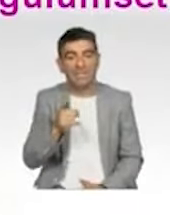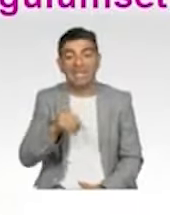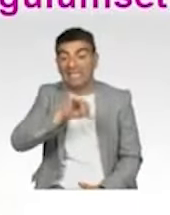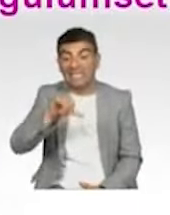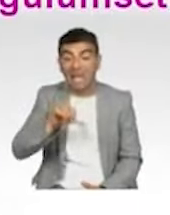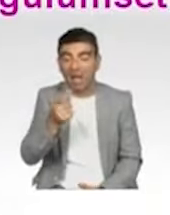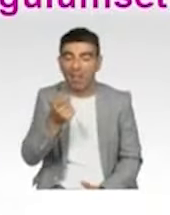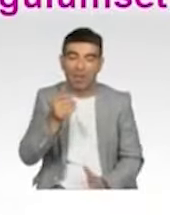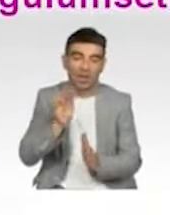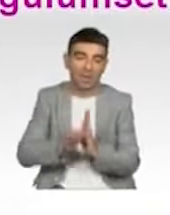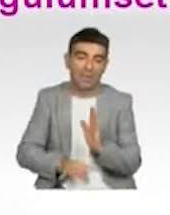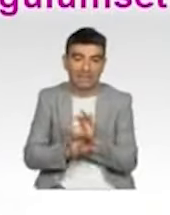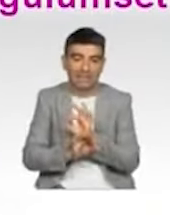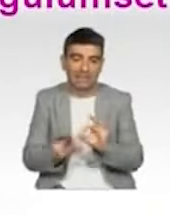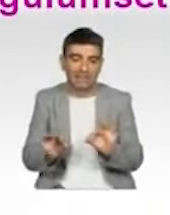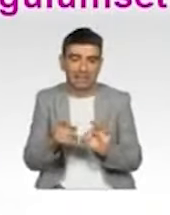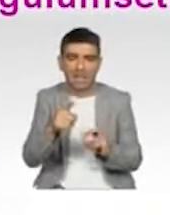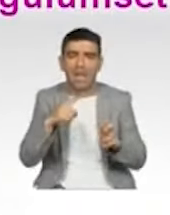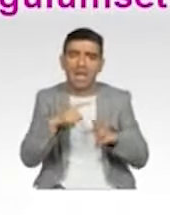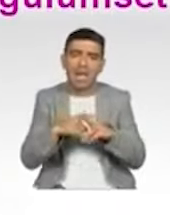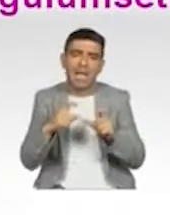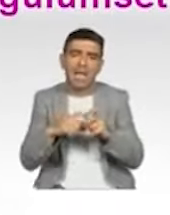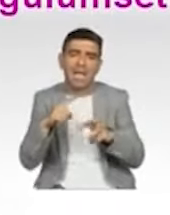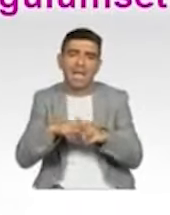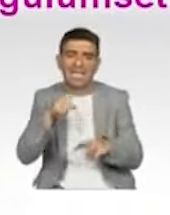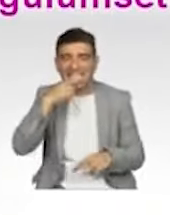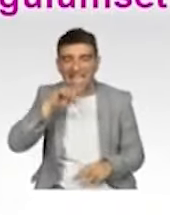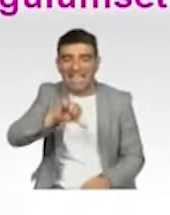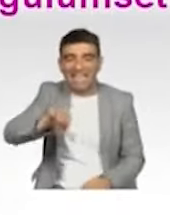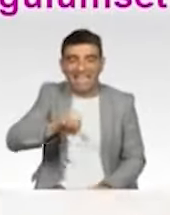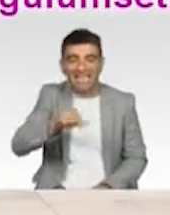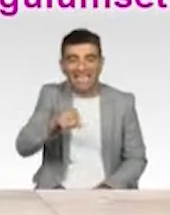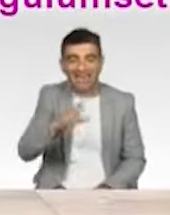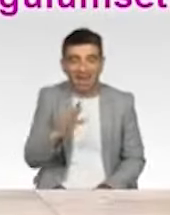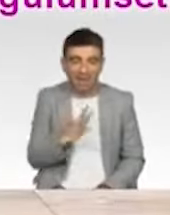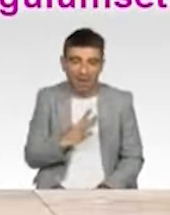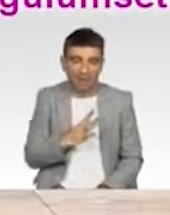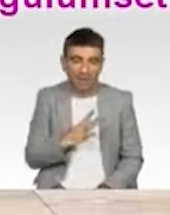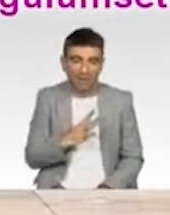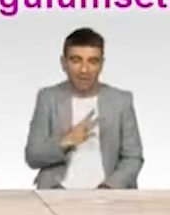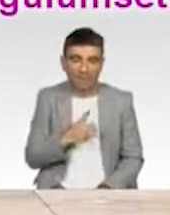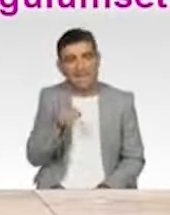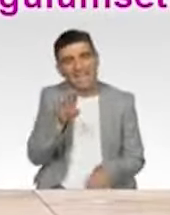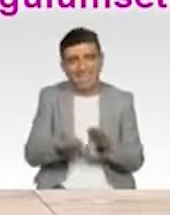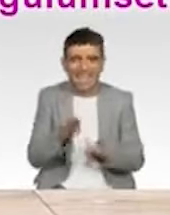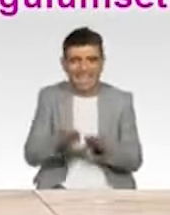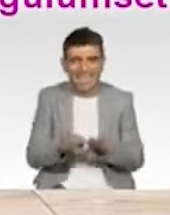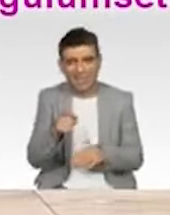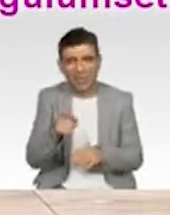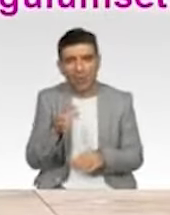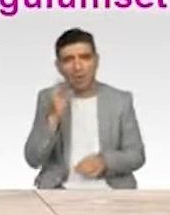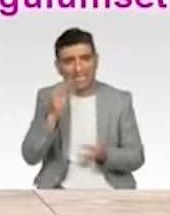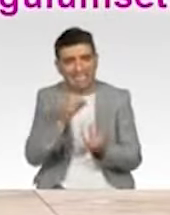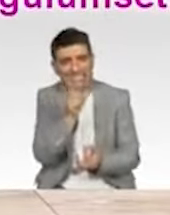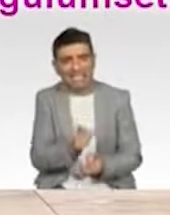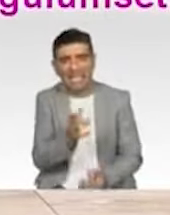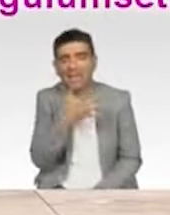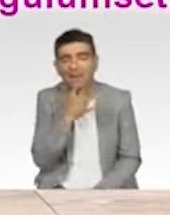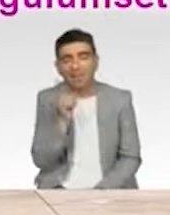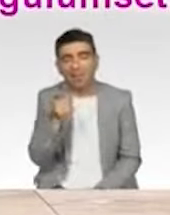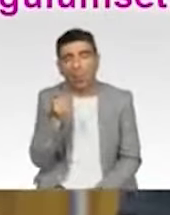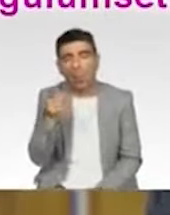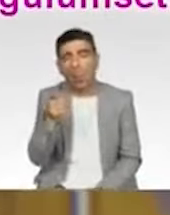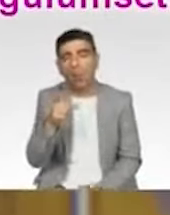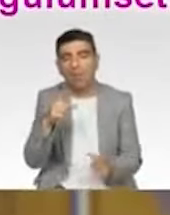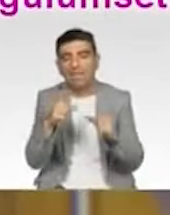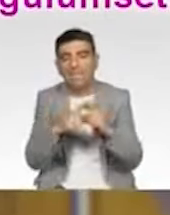azaltmalısınız. Tam da tamamlayıcıdır. Ege mutfağı da zeytinyağı ağırlıklı bir mutfaktır. Hı hı. Yani insan, evet, insanlar bilmeden o